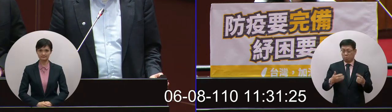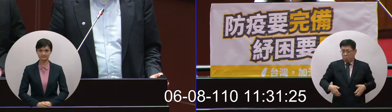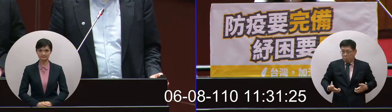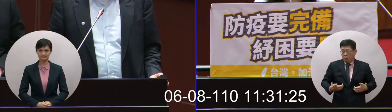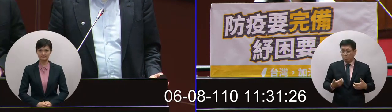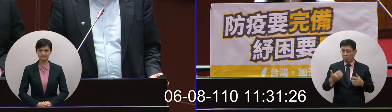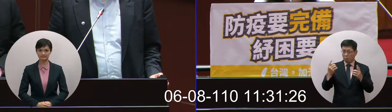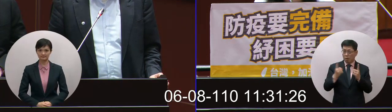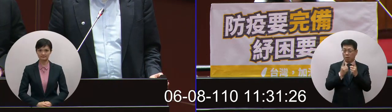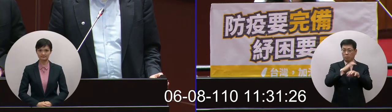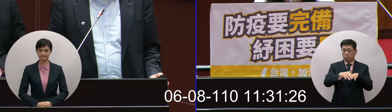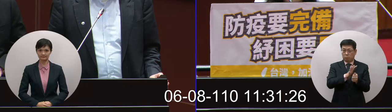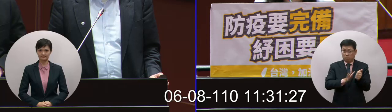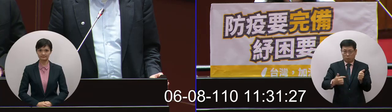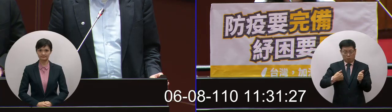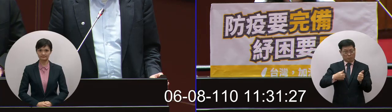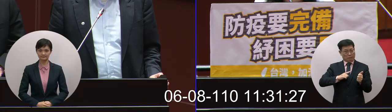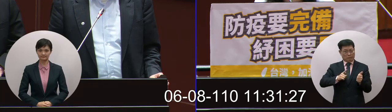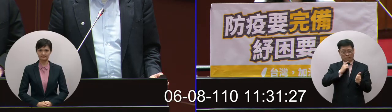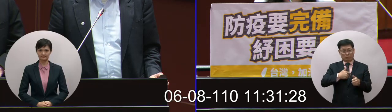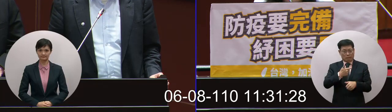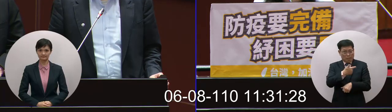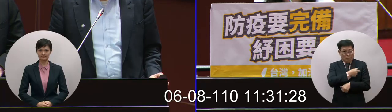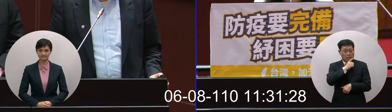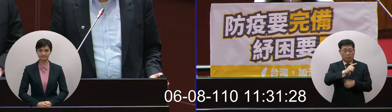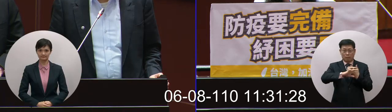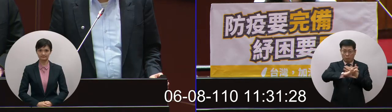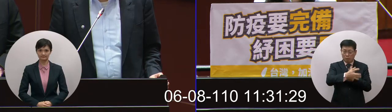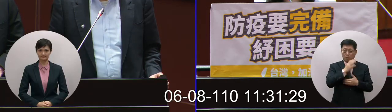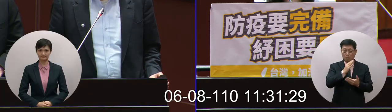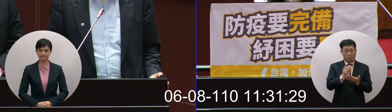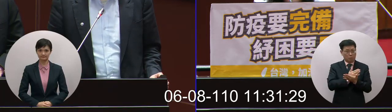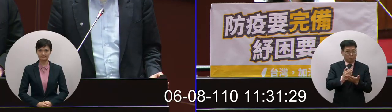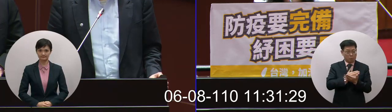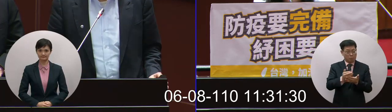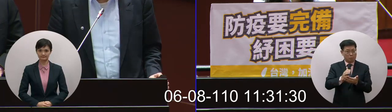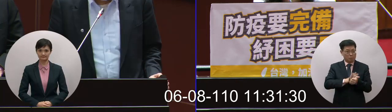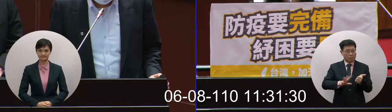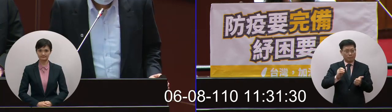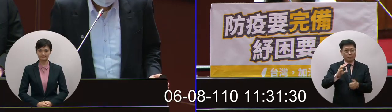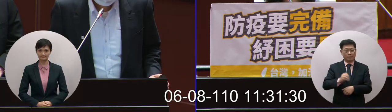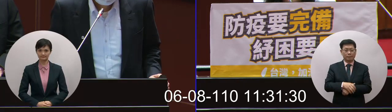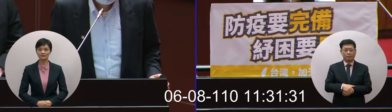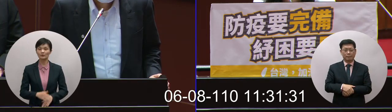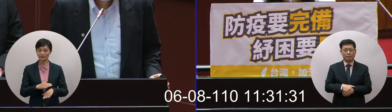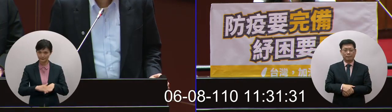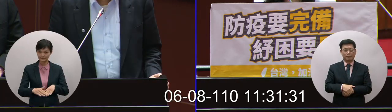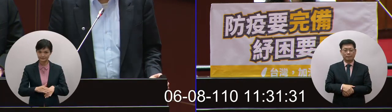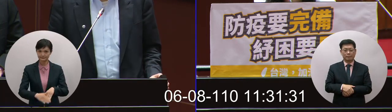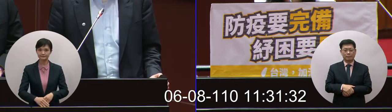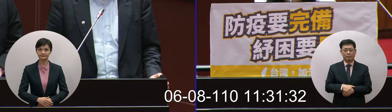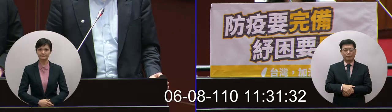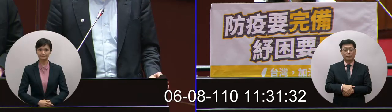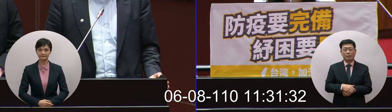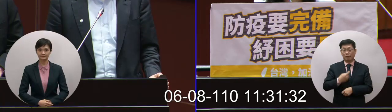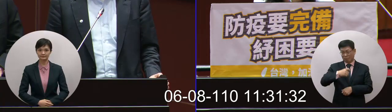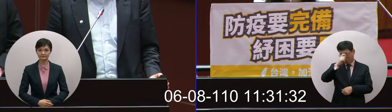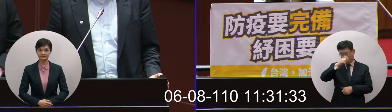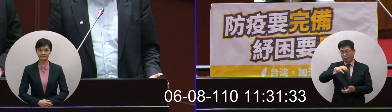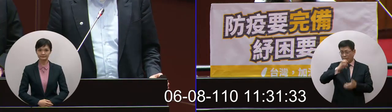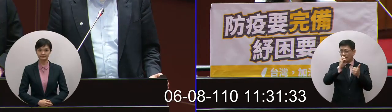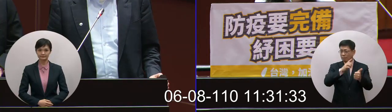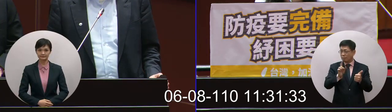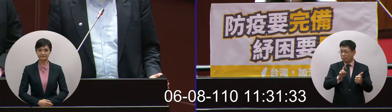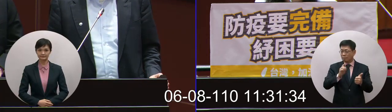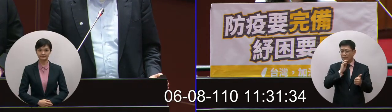的话，会不会影响到我们的疫苗被国际认证的可能性？ 当然会。 我们会希望这边提出提